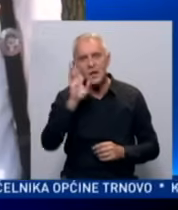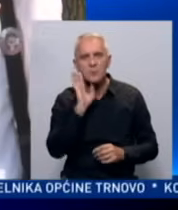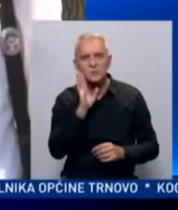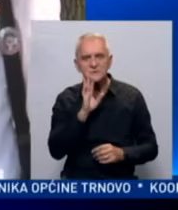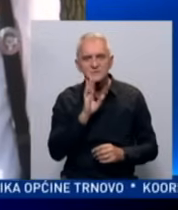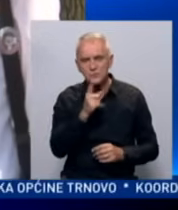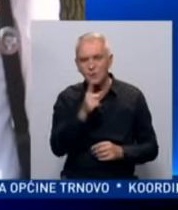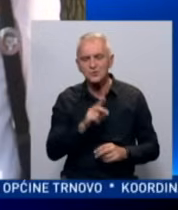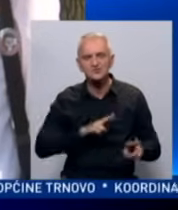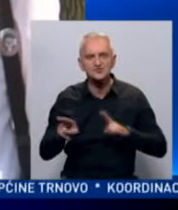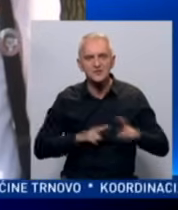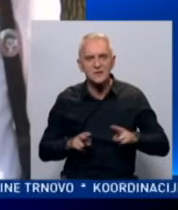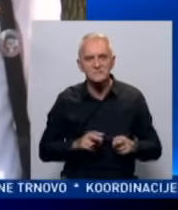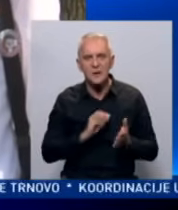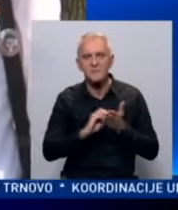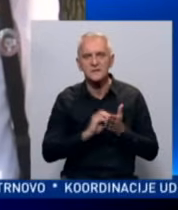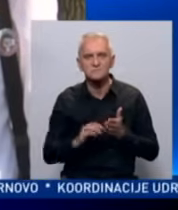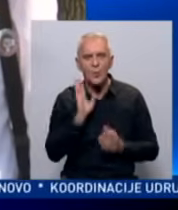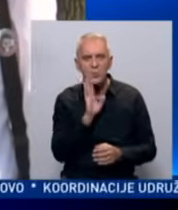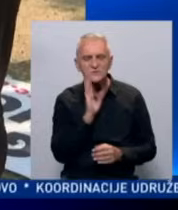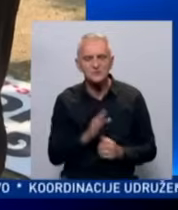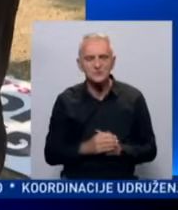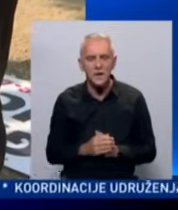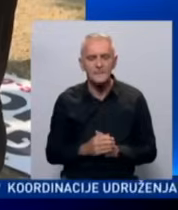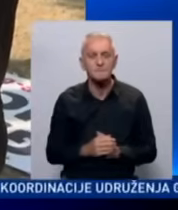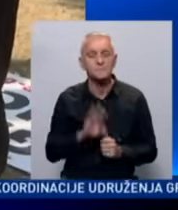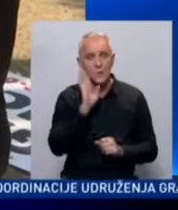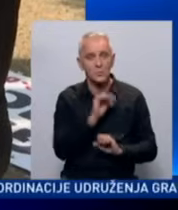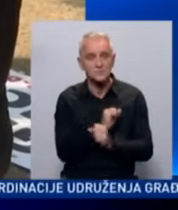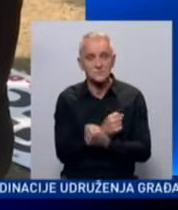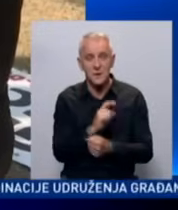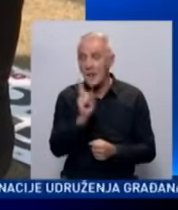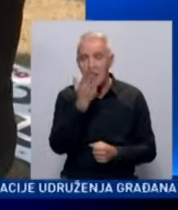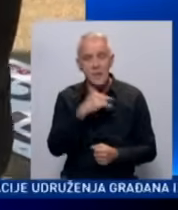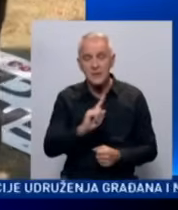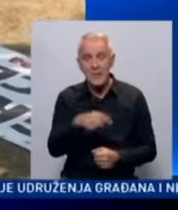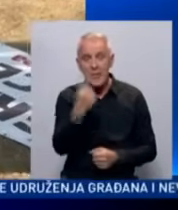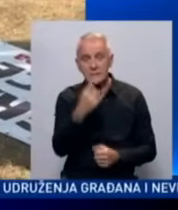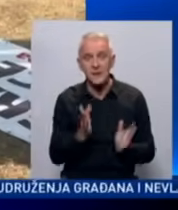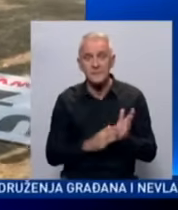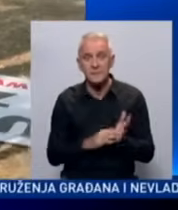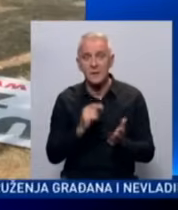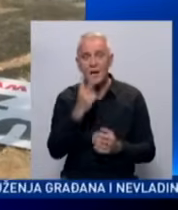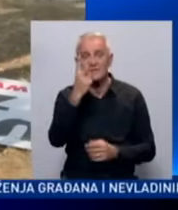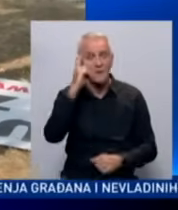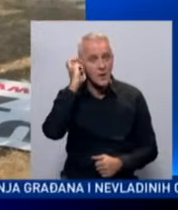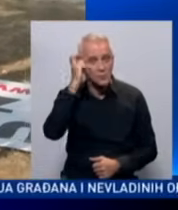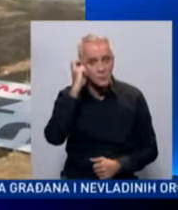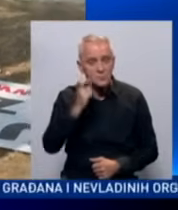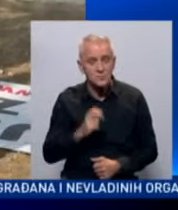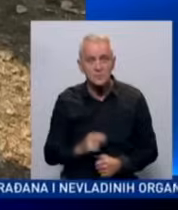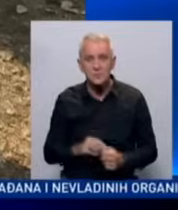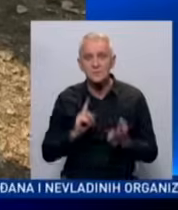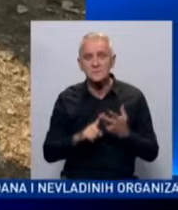bosanskom varijantom ćiriličnog pisma, bosančicom. U Bosni i Hercegovini se ne nalazi ni jedan primjerak povelje. Dva su u Dubrovniku, a treći u